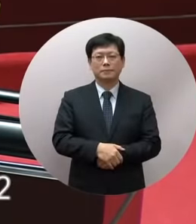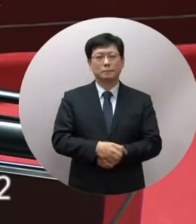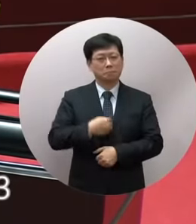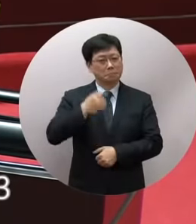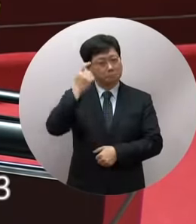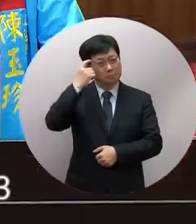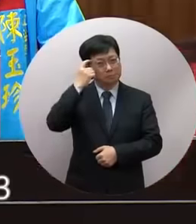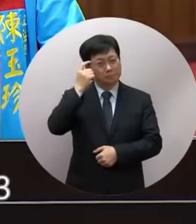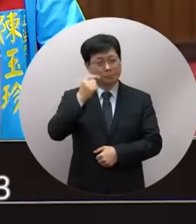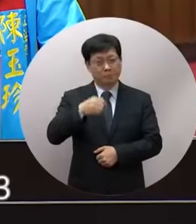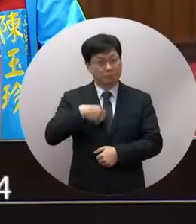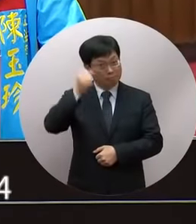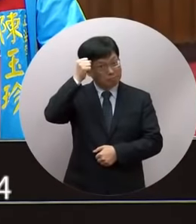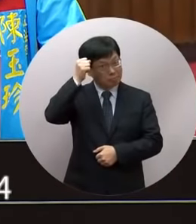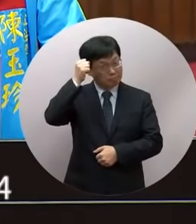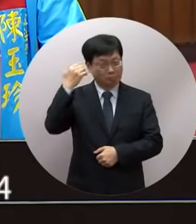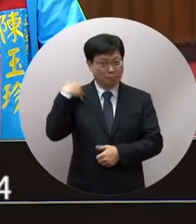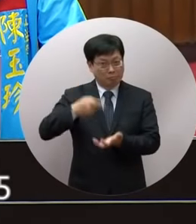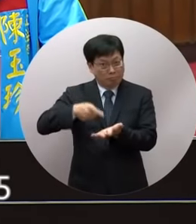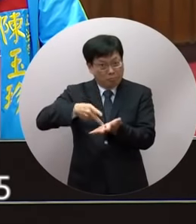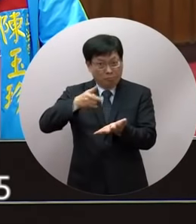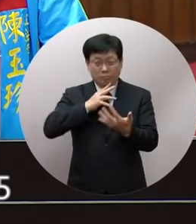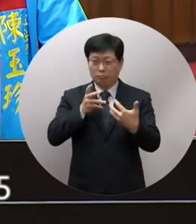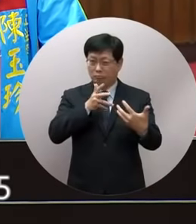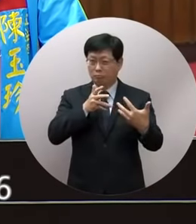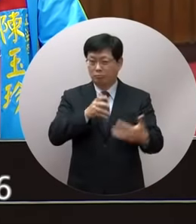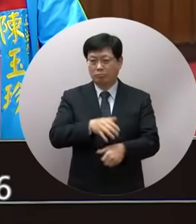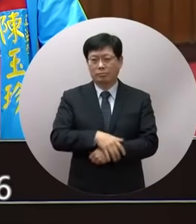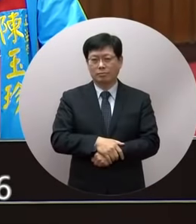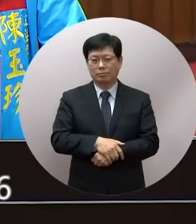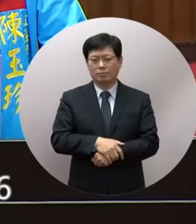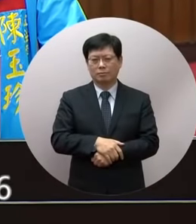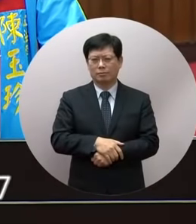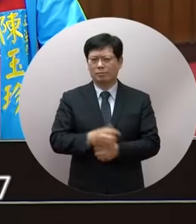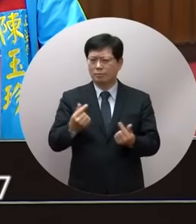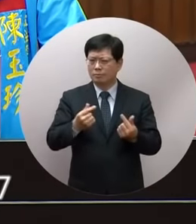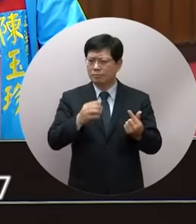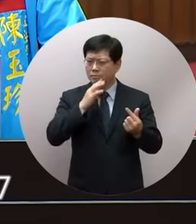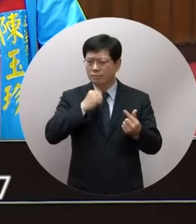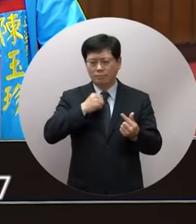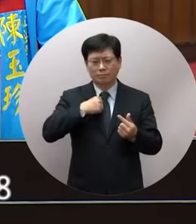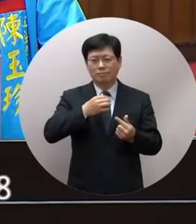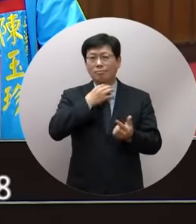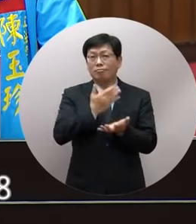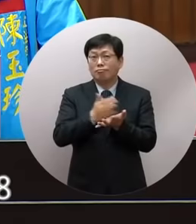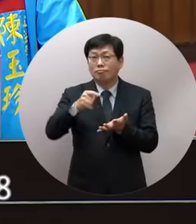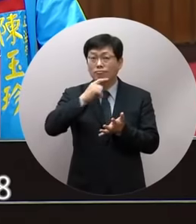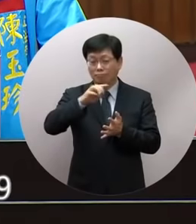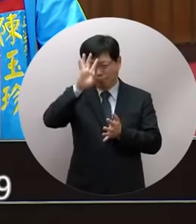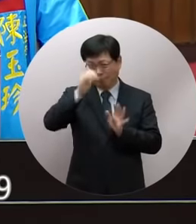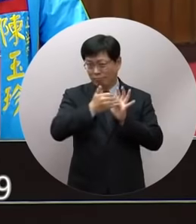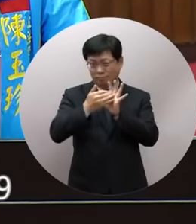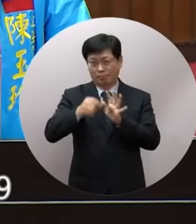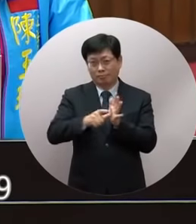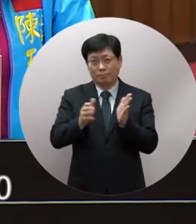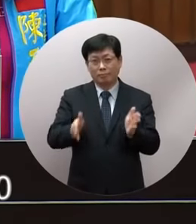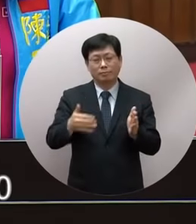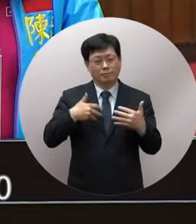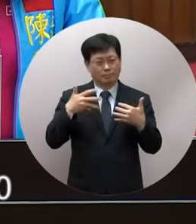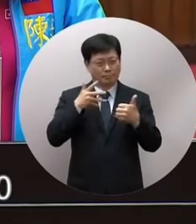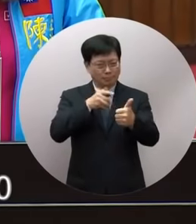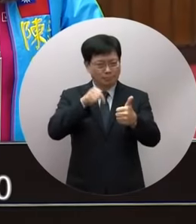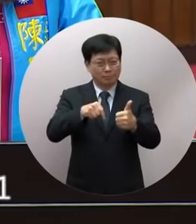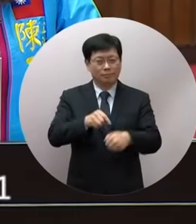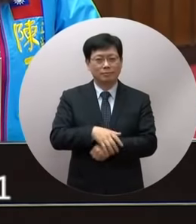我想。记得前两次跟院长咨询的时候，是那时候是纾困啊防疫的那个时候哈，所以是问那个问